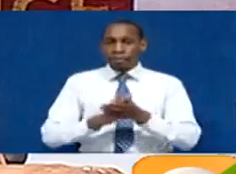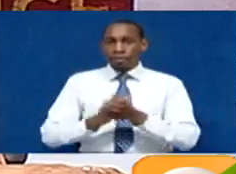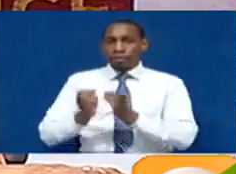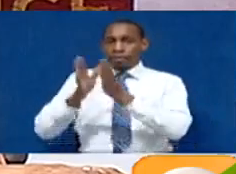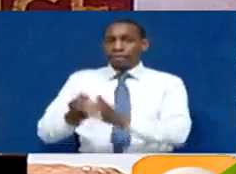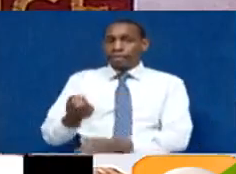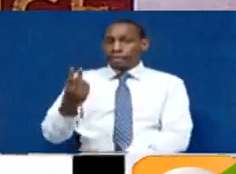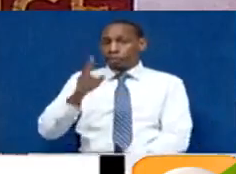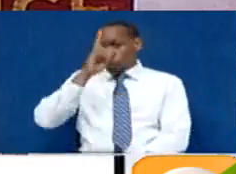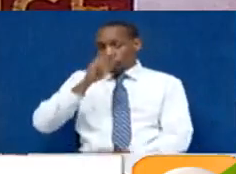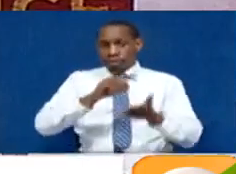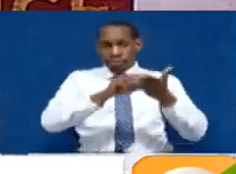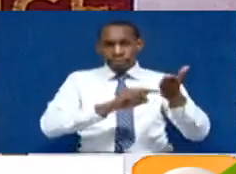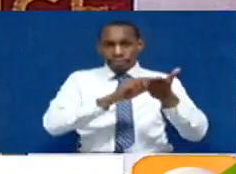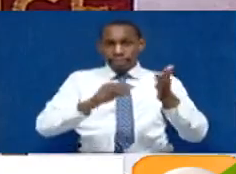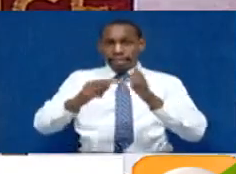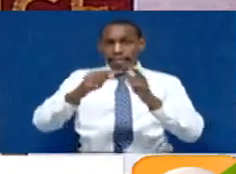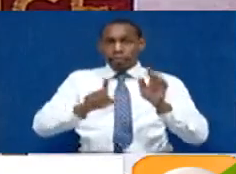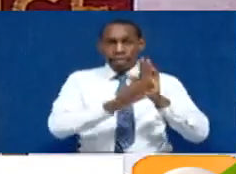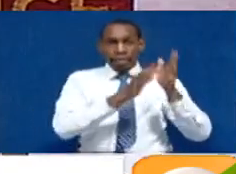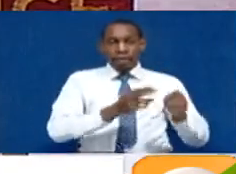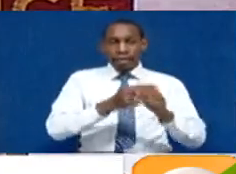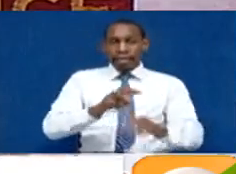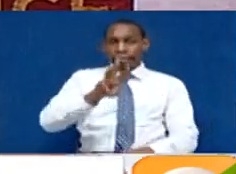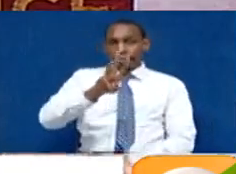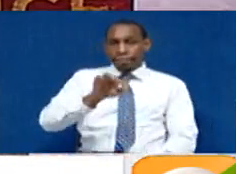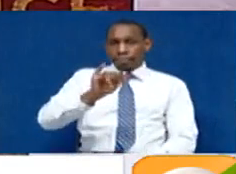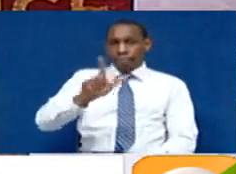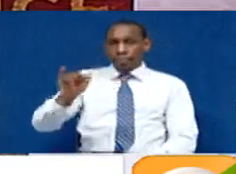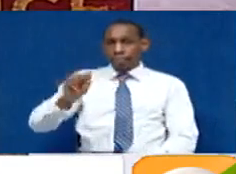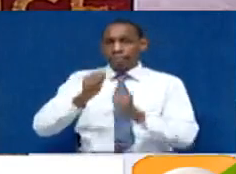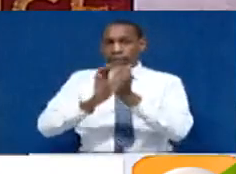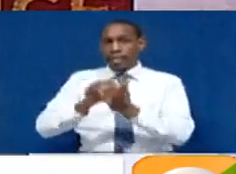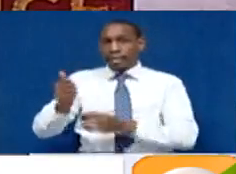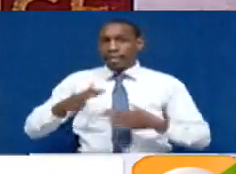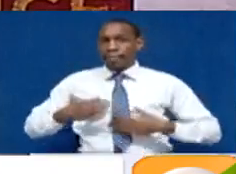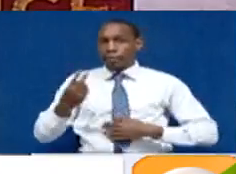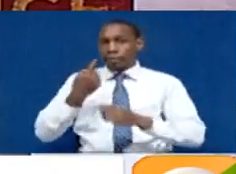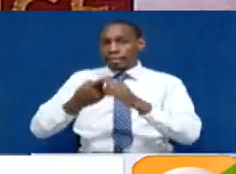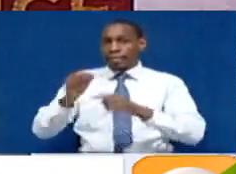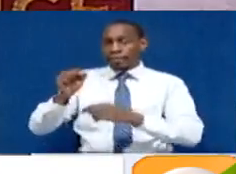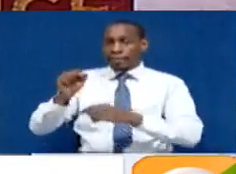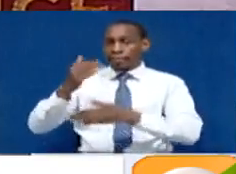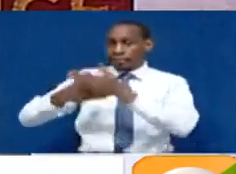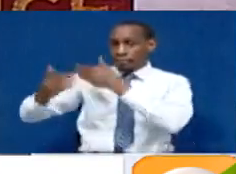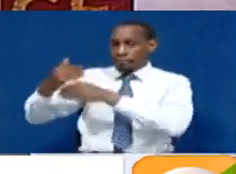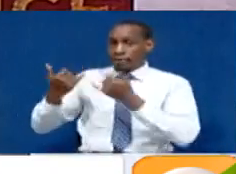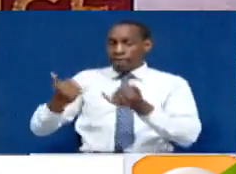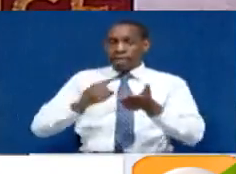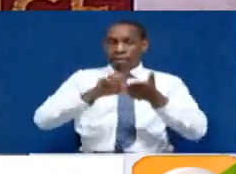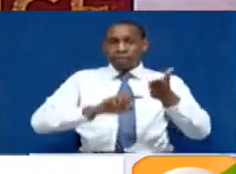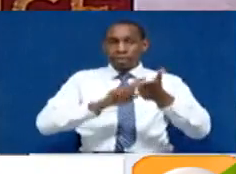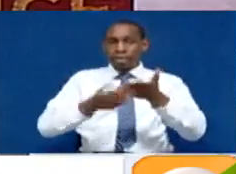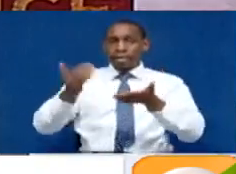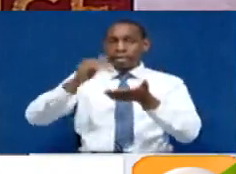Maafisa wawili wa polisi walioshtakiwa kwa mauaji ya wakili Willie Kimani na wanaume wengine wawili miaka mitano iliyopita sasa